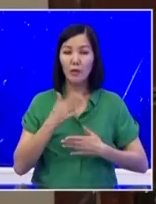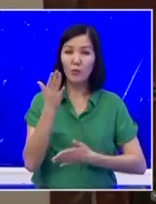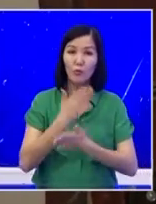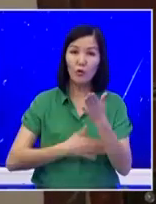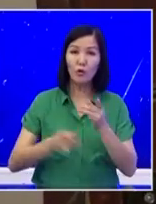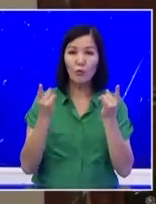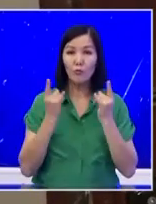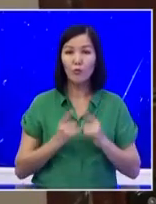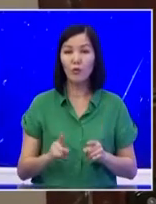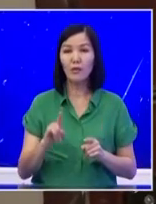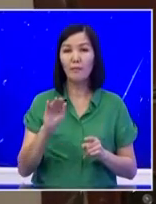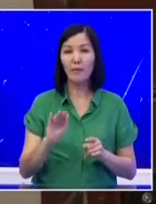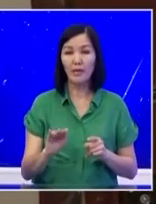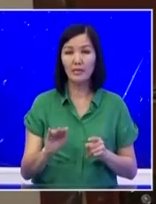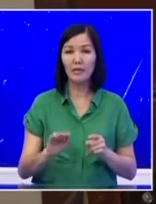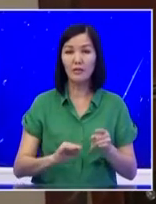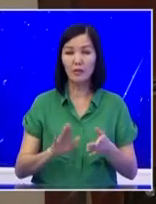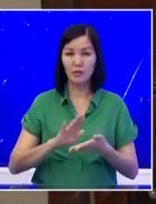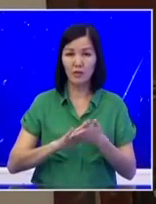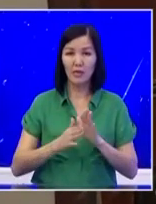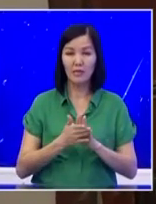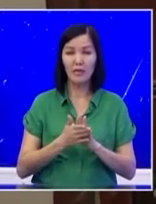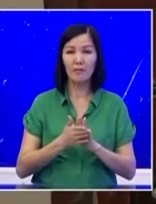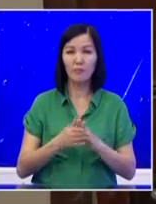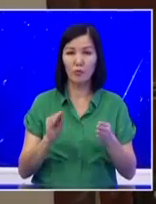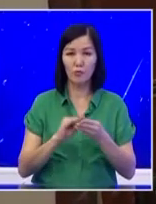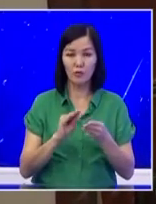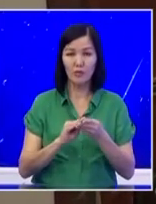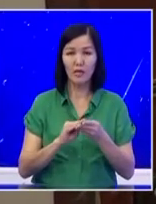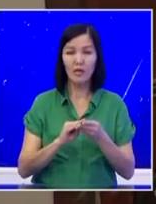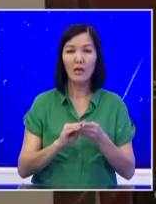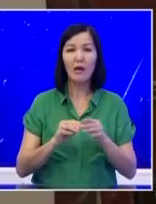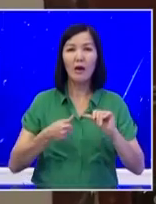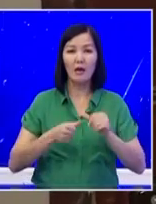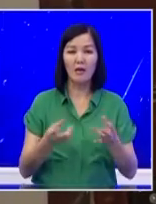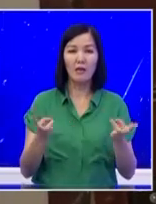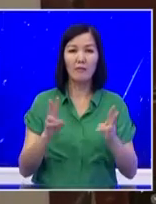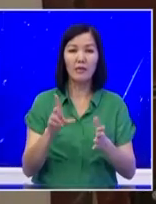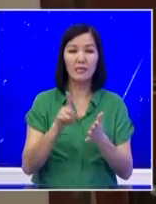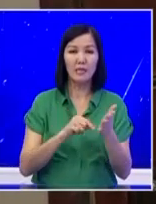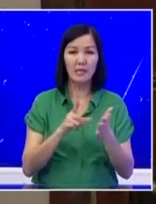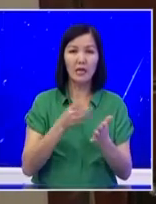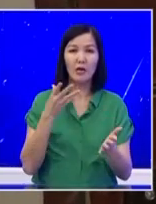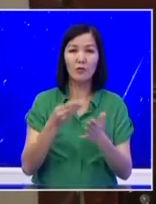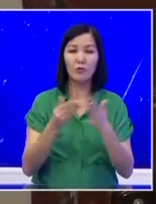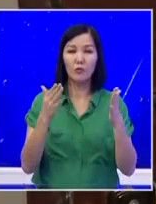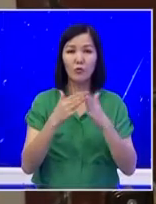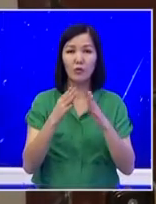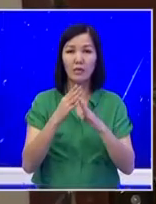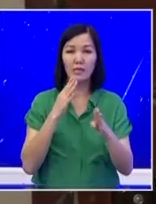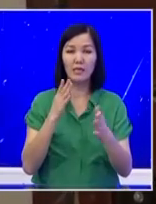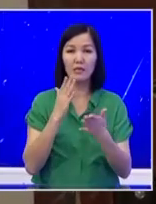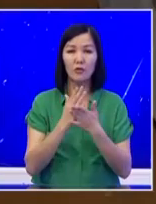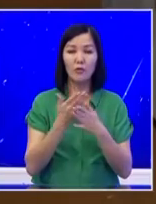туылдым. Бала кезімнен осындай жағдайдамын. Енді өмір бойы осылай болып қала бермек. Маған зейнетақы төленеді. Үйдің кезегінде де тұрдым. Осындай